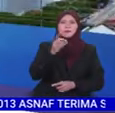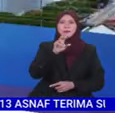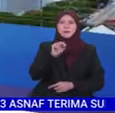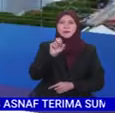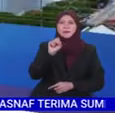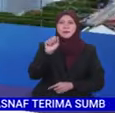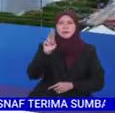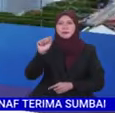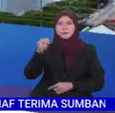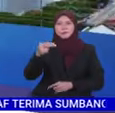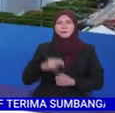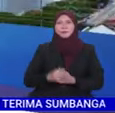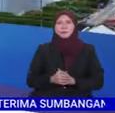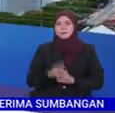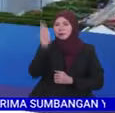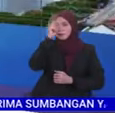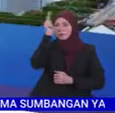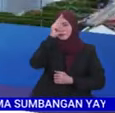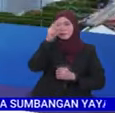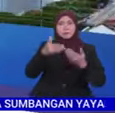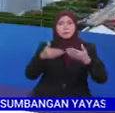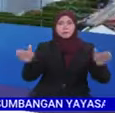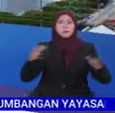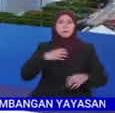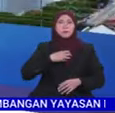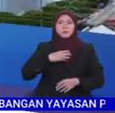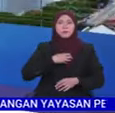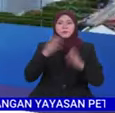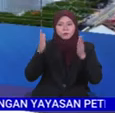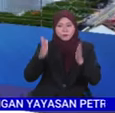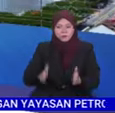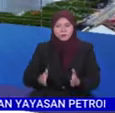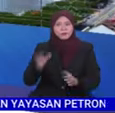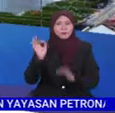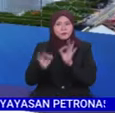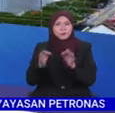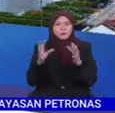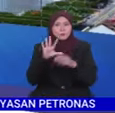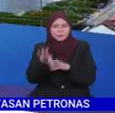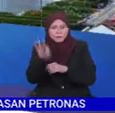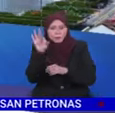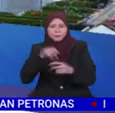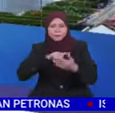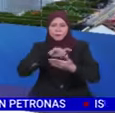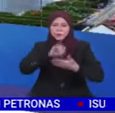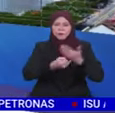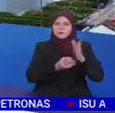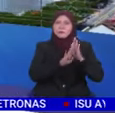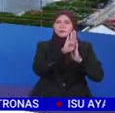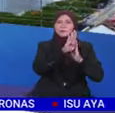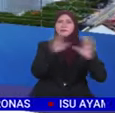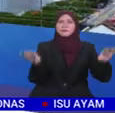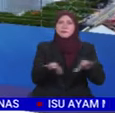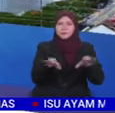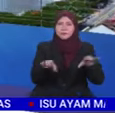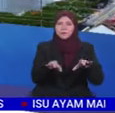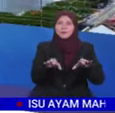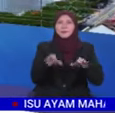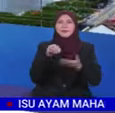kerajaan Negeri terbuka menerima Semarang aduan daripada orang ramai jika terdapat projek pembangunan yang dilaksanakan